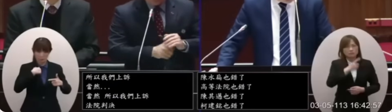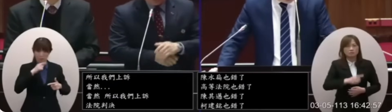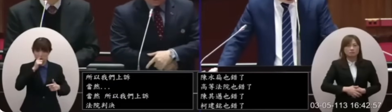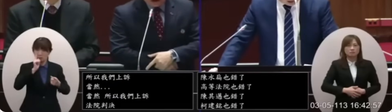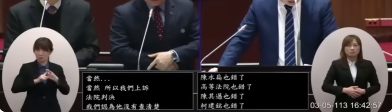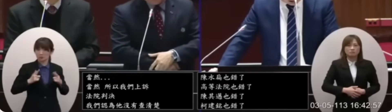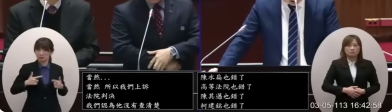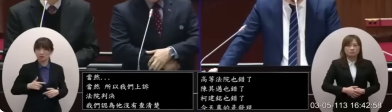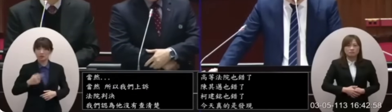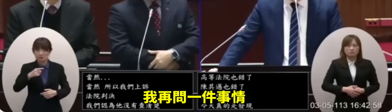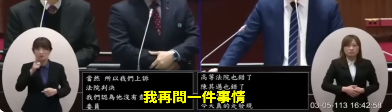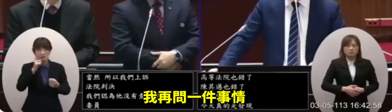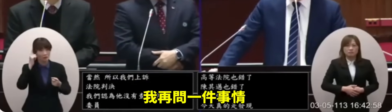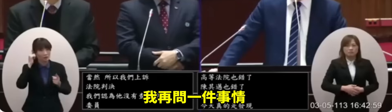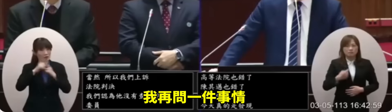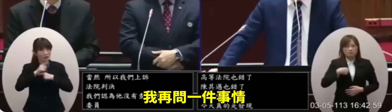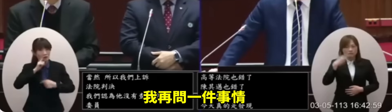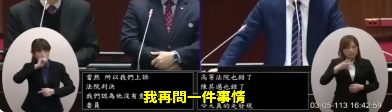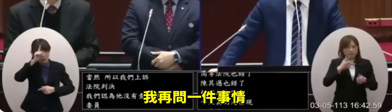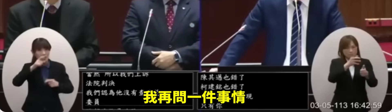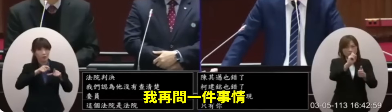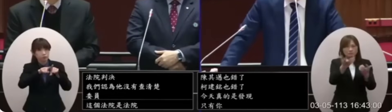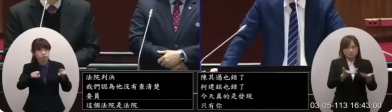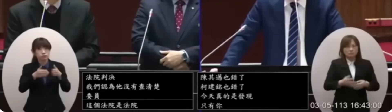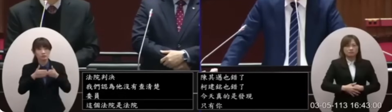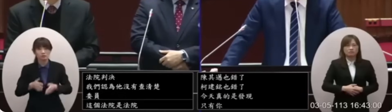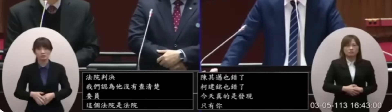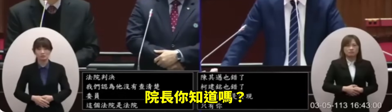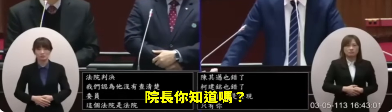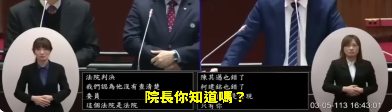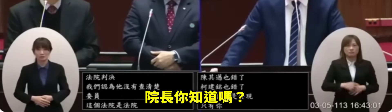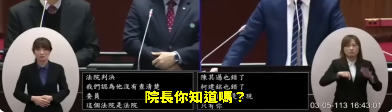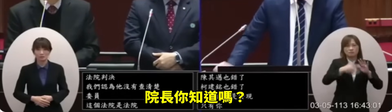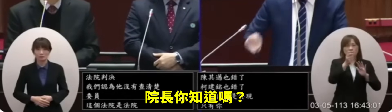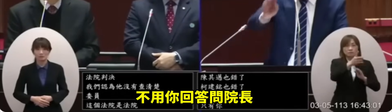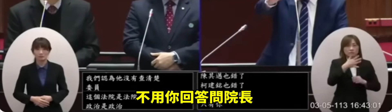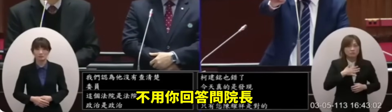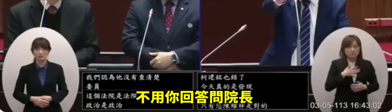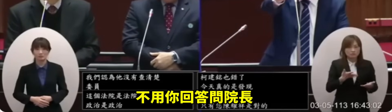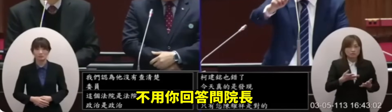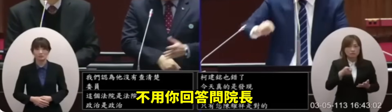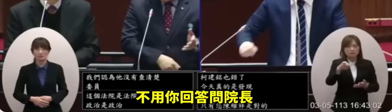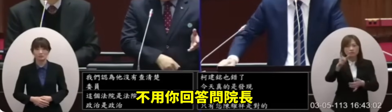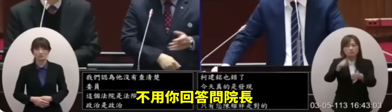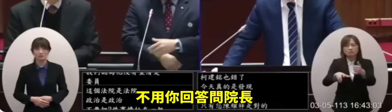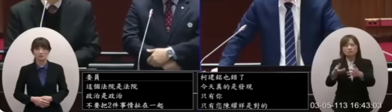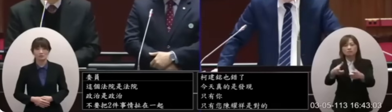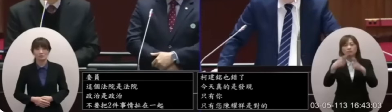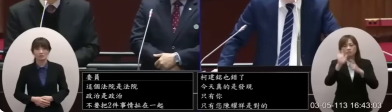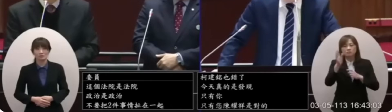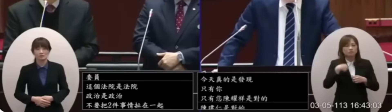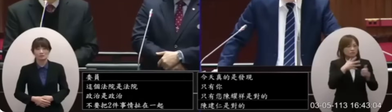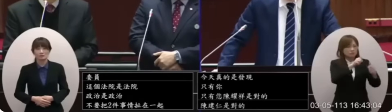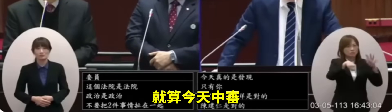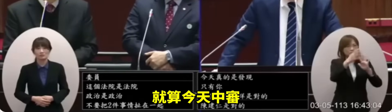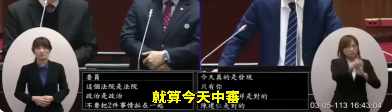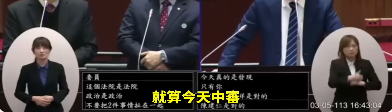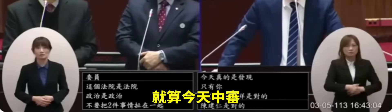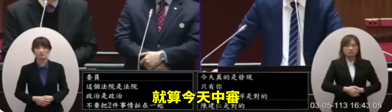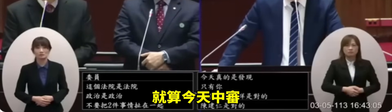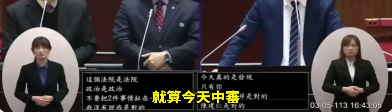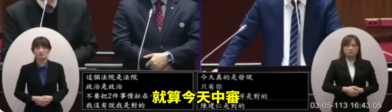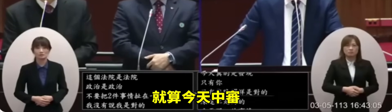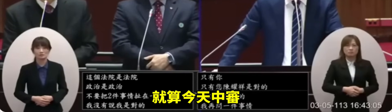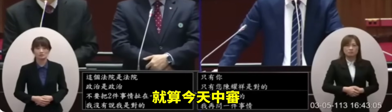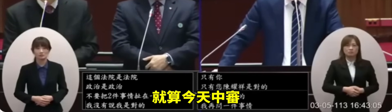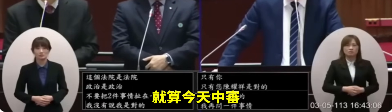的，这可受公平。 我再问一件事情，院长你知道吗？不用你回答，问院长。就